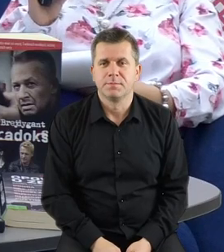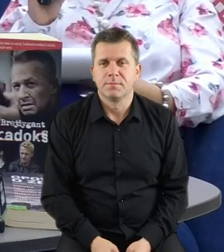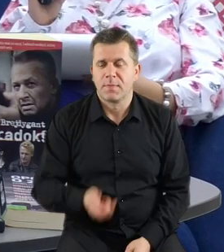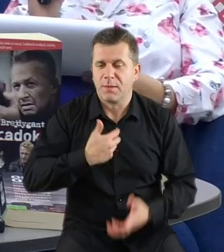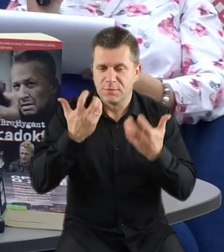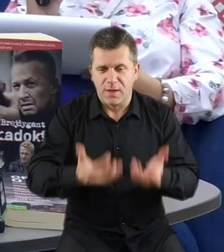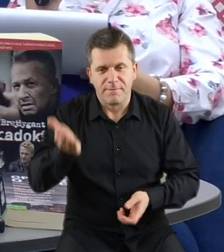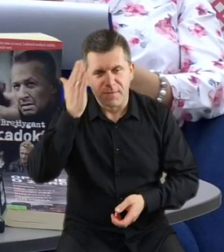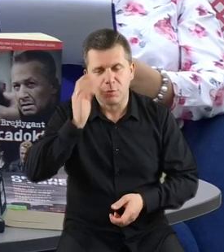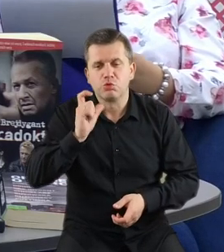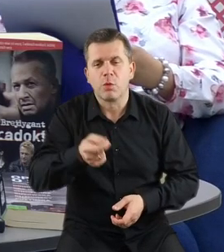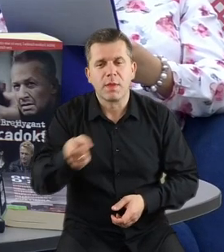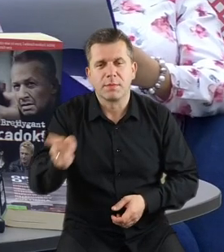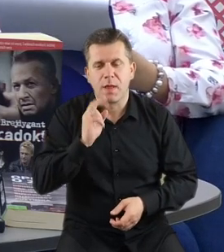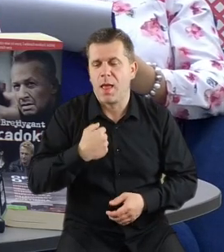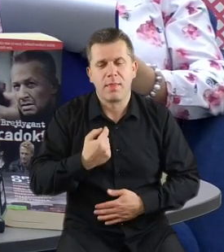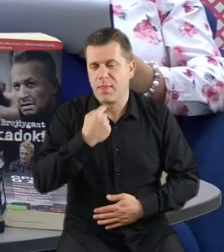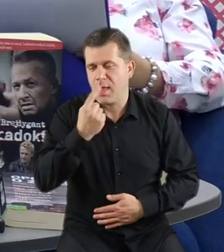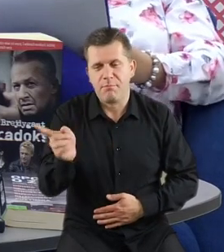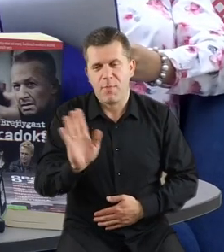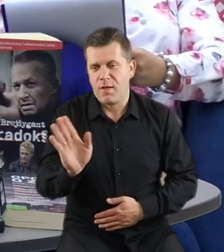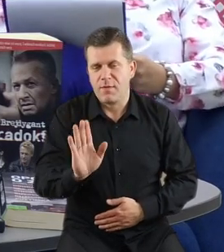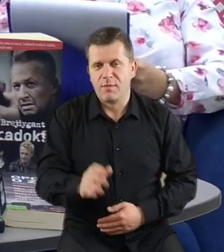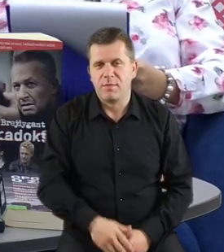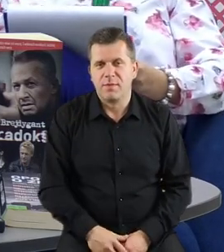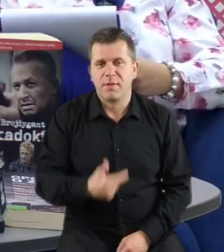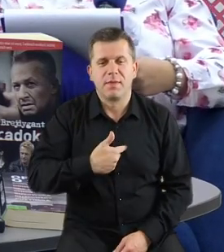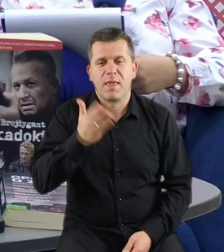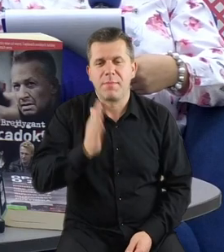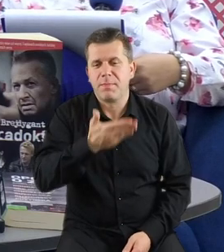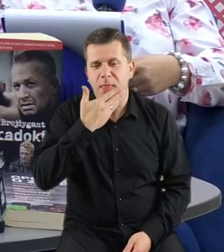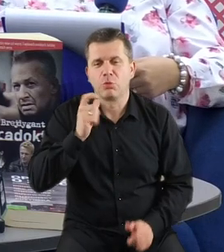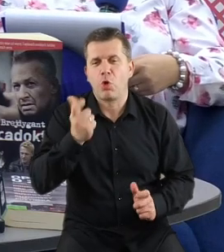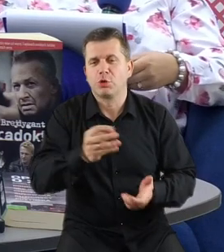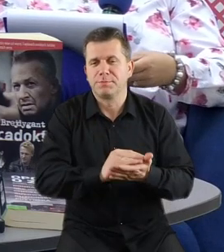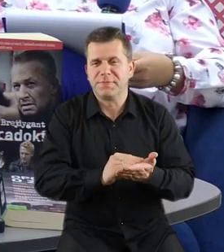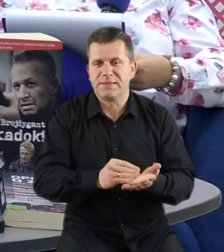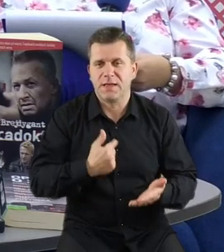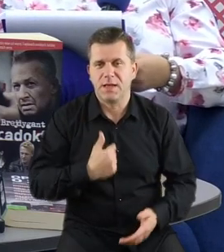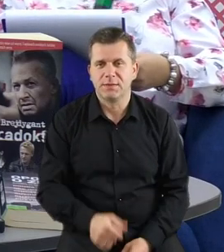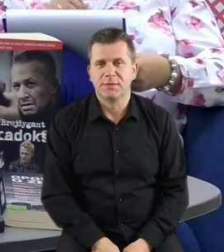ja bym chciała wiedzieć, co z nią jest. Ale nie powiem pani, no bo wtedy już nie będę miał w ogóle o czym pisać tego.